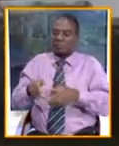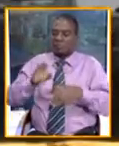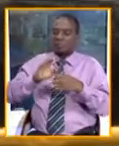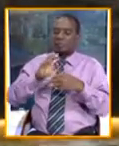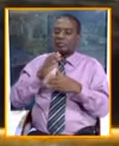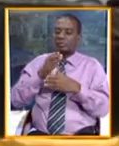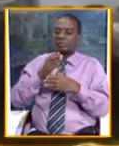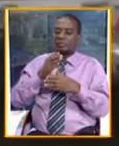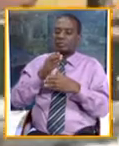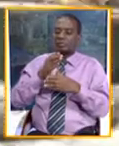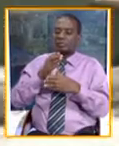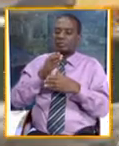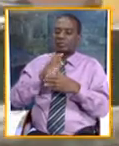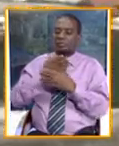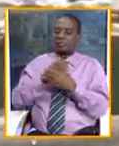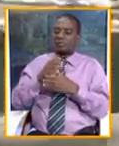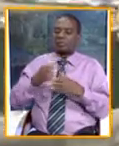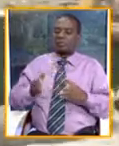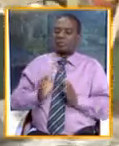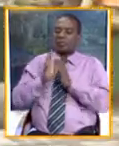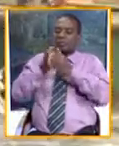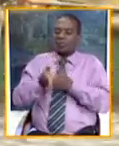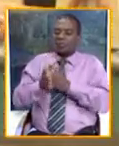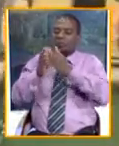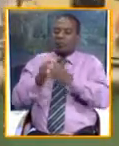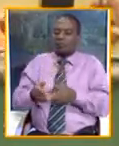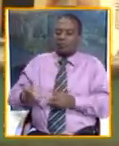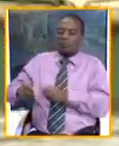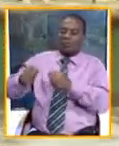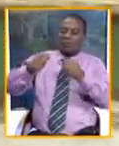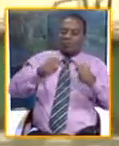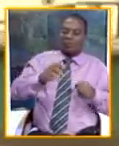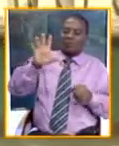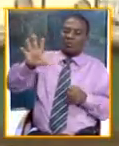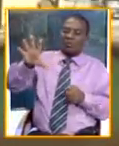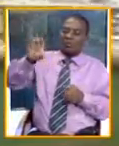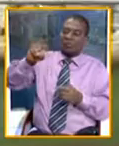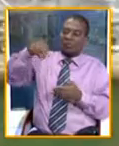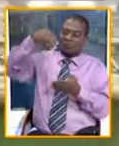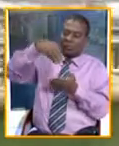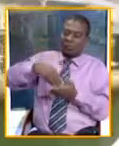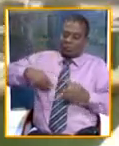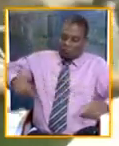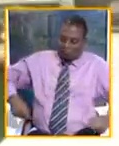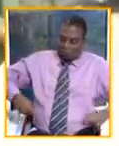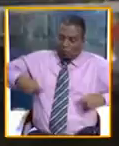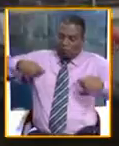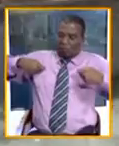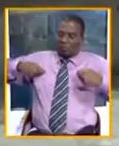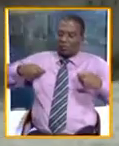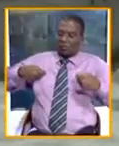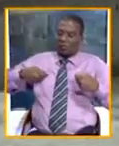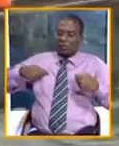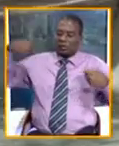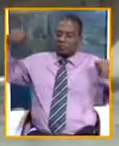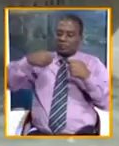entre un navire citerne transportant 50 000 tonnes d'hydrocarbures et une plateforme pétrolière abandonnée.